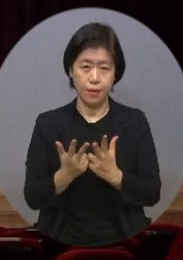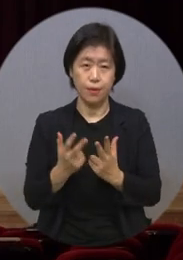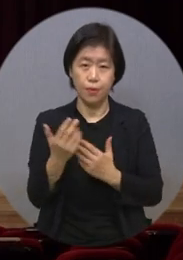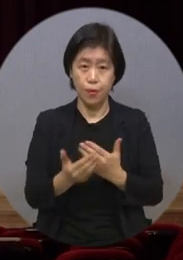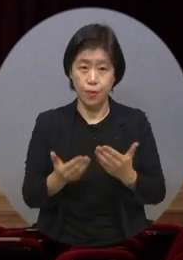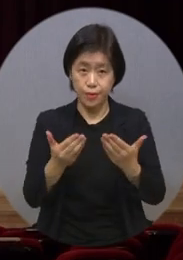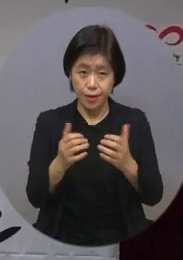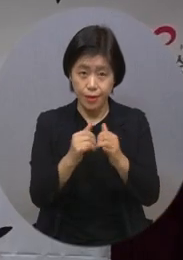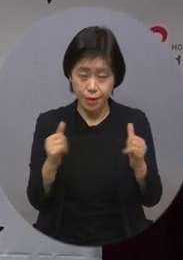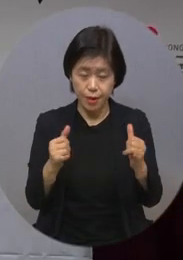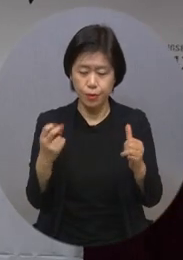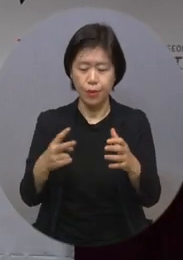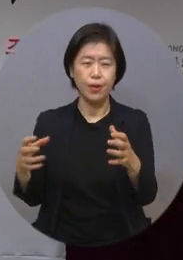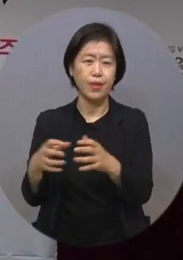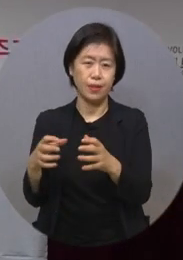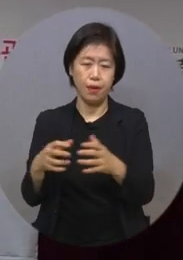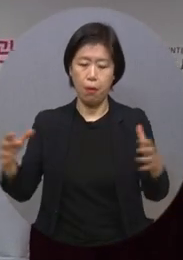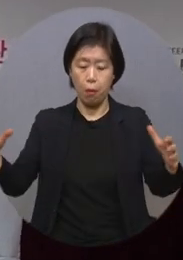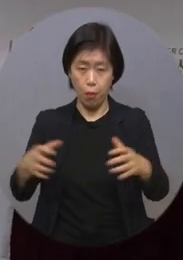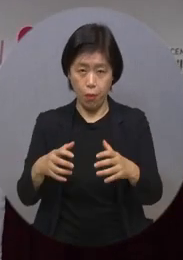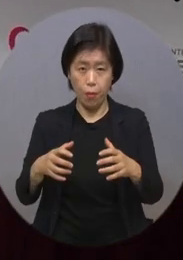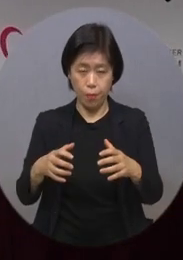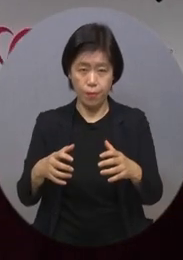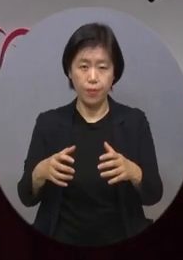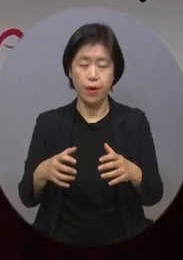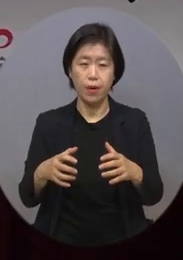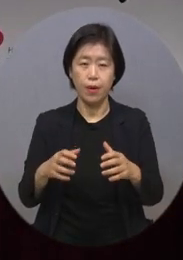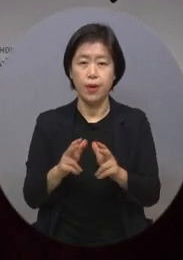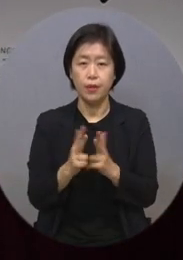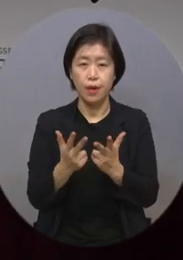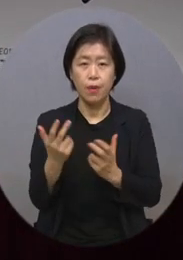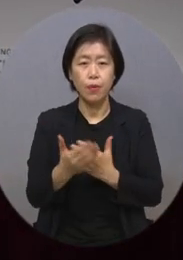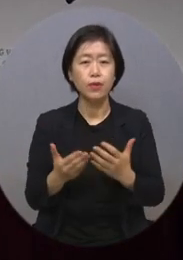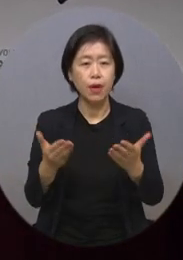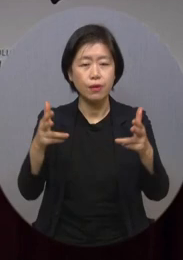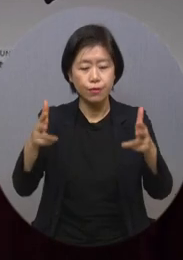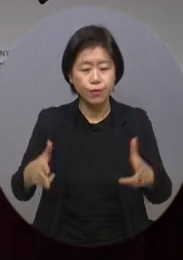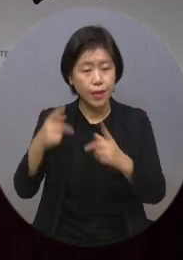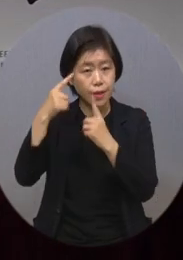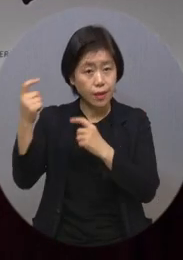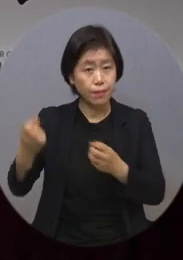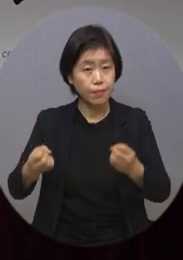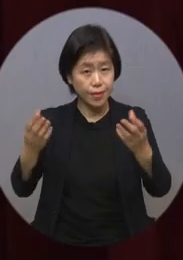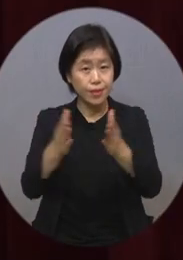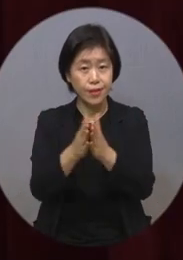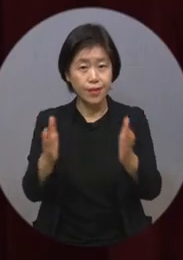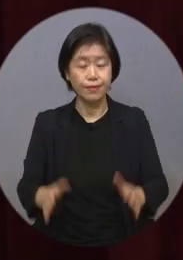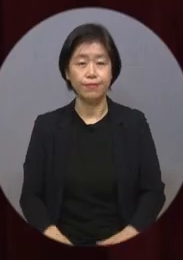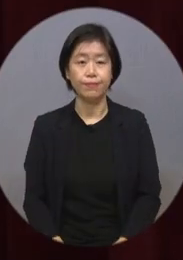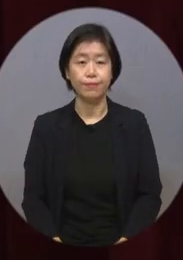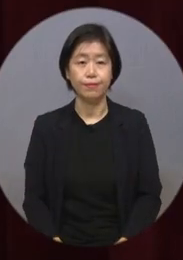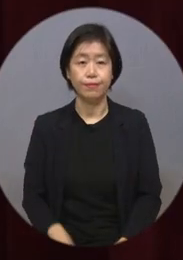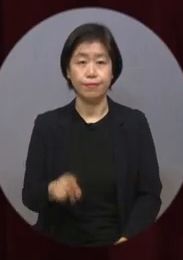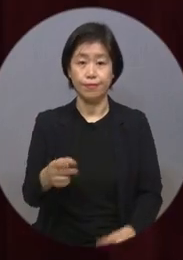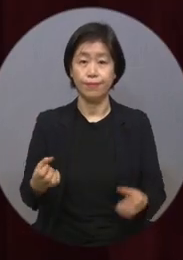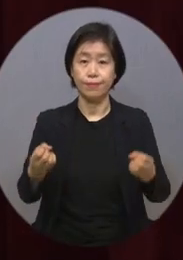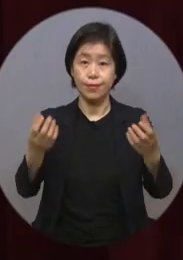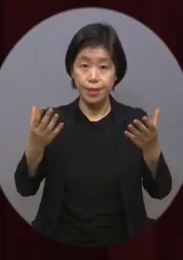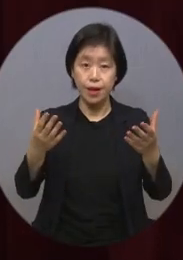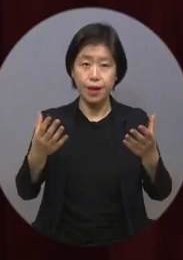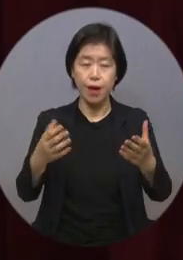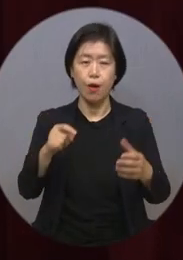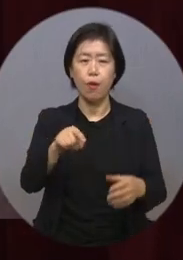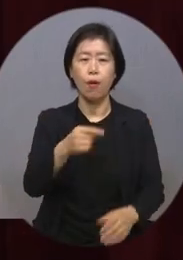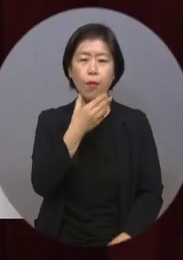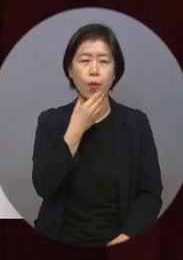노고를 격려하고자 2021 홍성군 자원봉사 주간 기념행사를 개최했습니다. 행사는